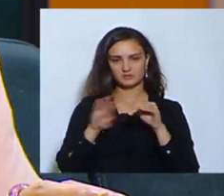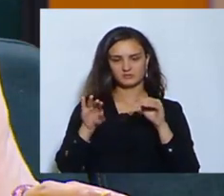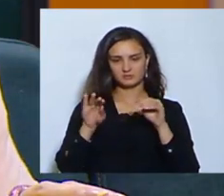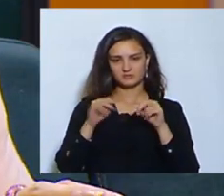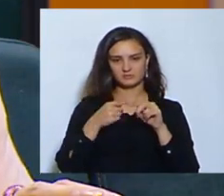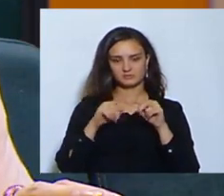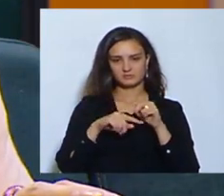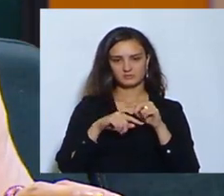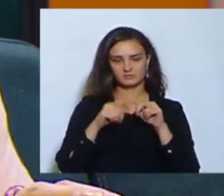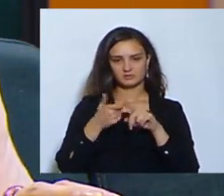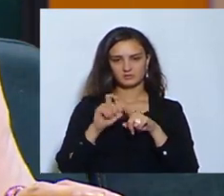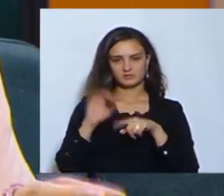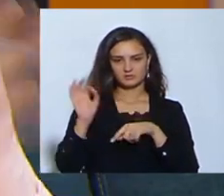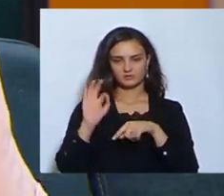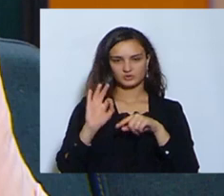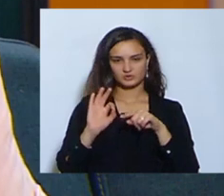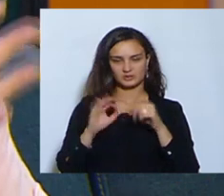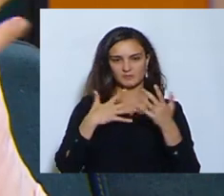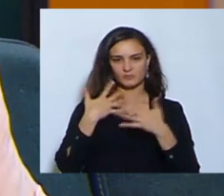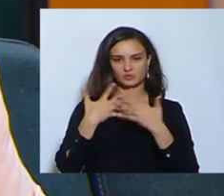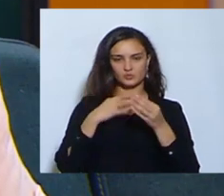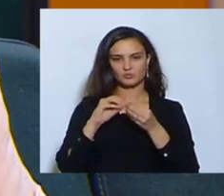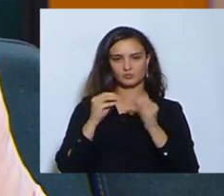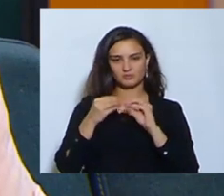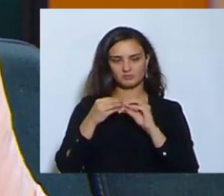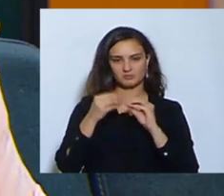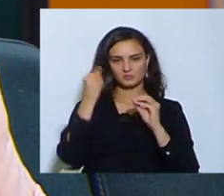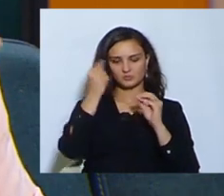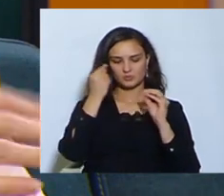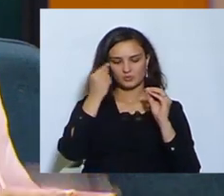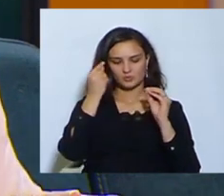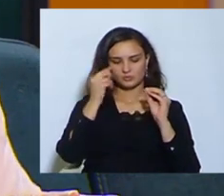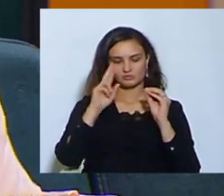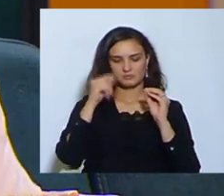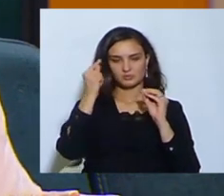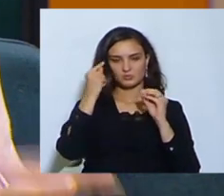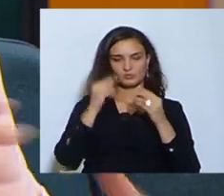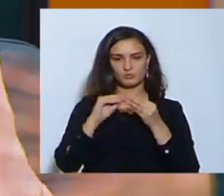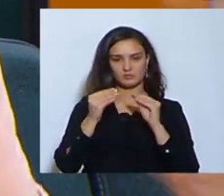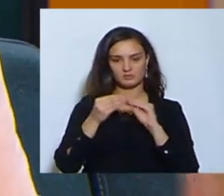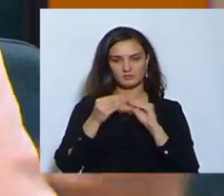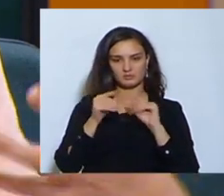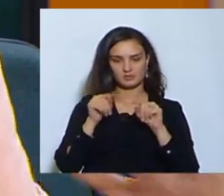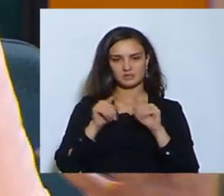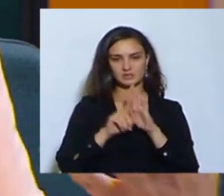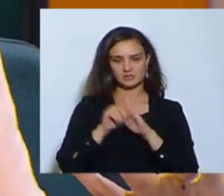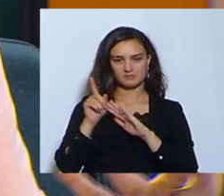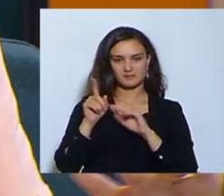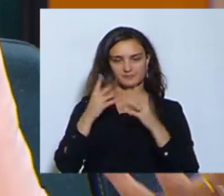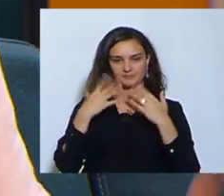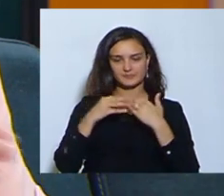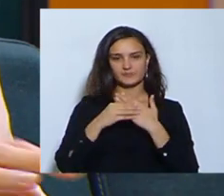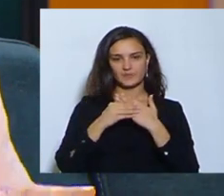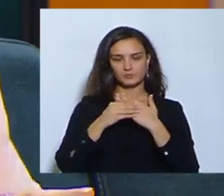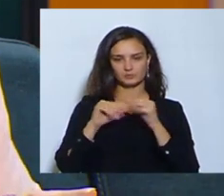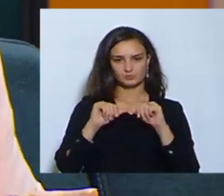არ არსებობს და ძალიან ხშირად ემოციური პრობლემები, ფსიქოლოგიური და ფსიქიკური პრობლემები გამოიხატება, ასე ვთქვათ,